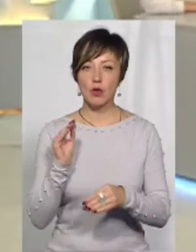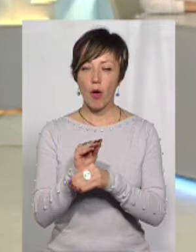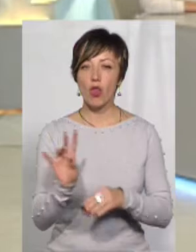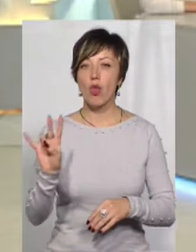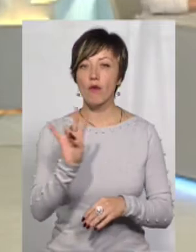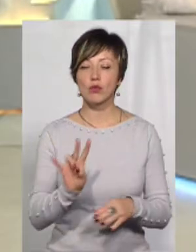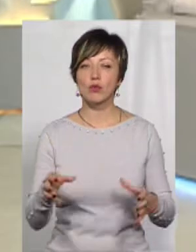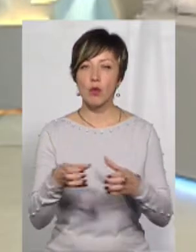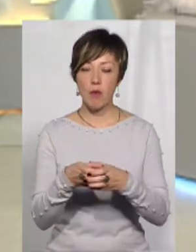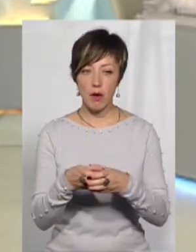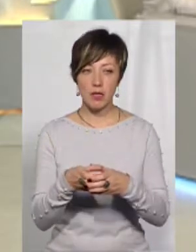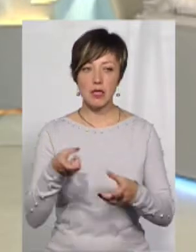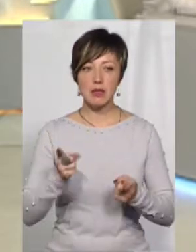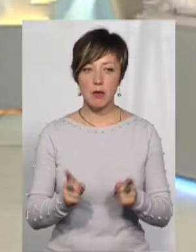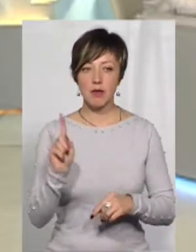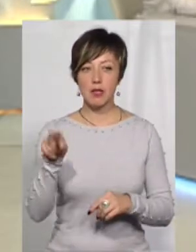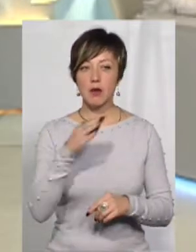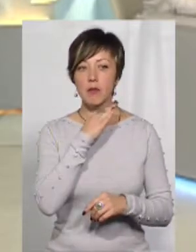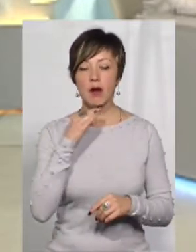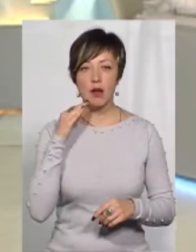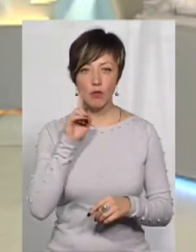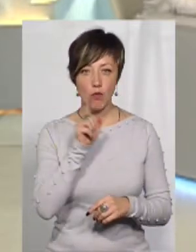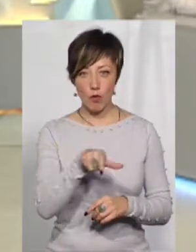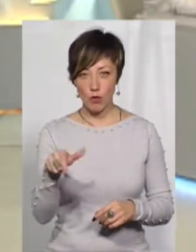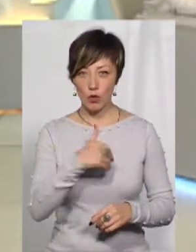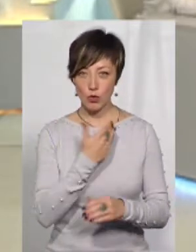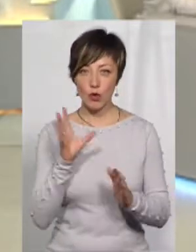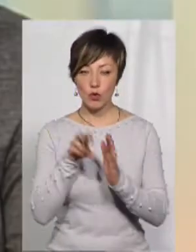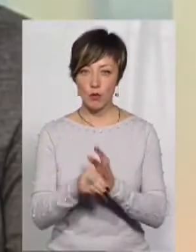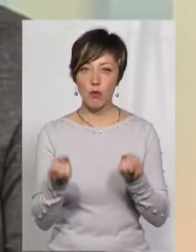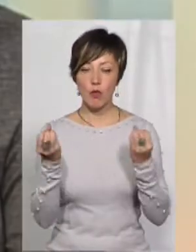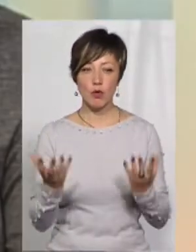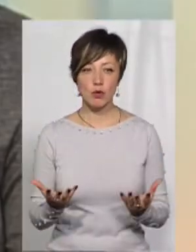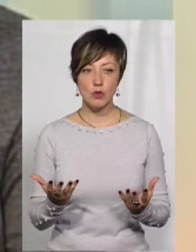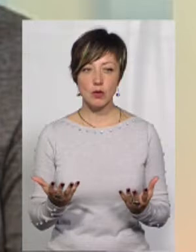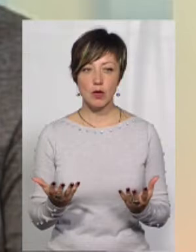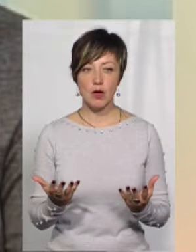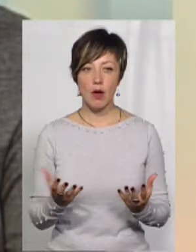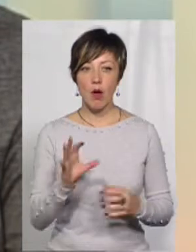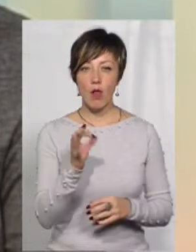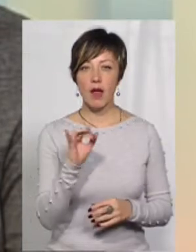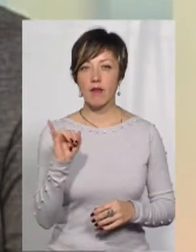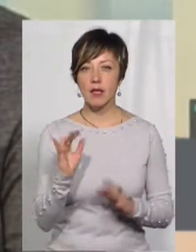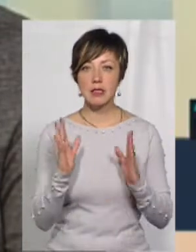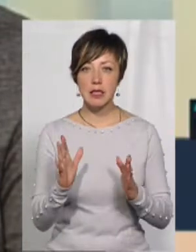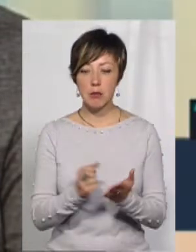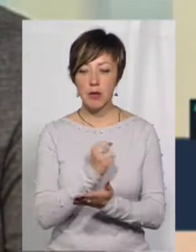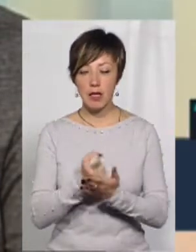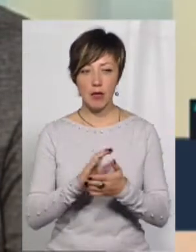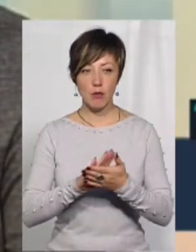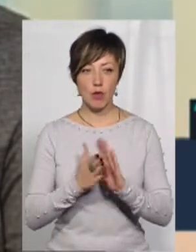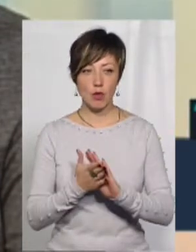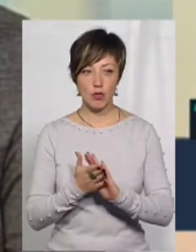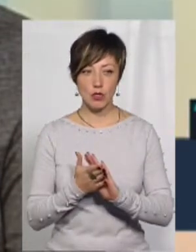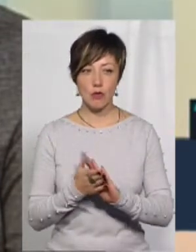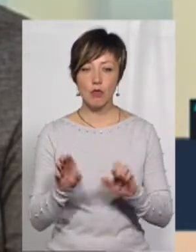Новоушицьку громаду. Насправді там багато молоді, які хочуть долучитися. Просто оскільки Олег Іванович сказав, що вони тільки прийняли це